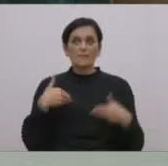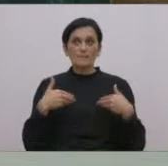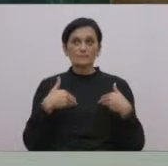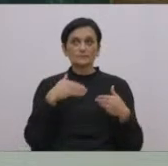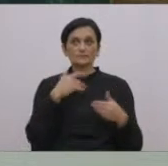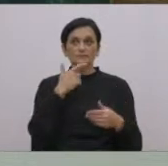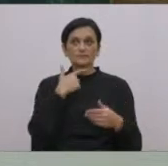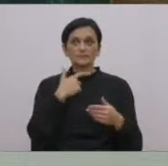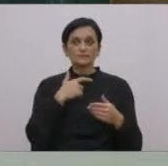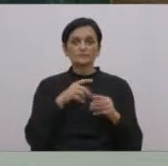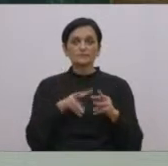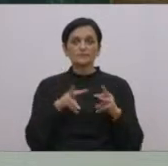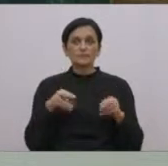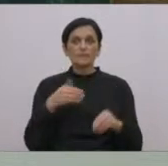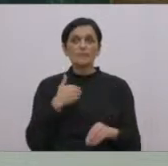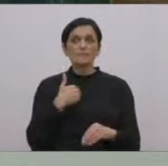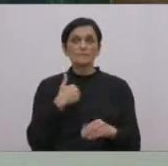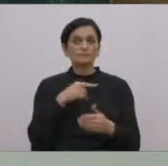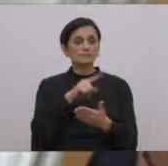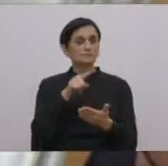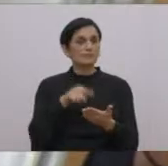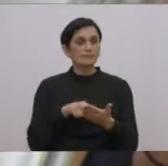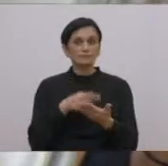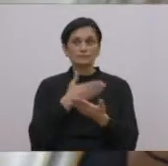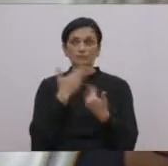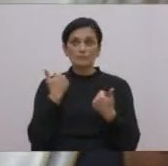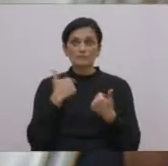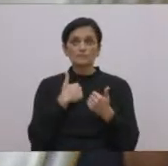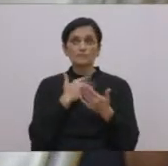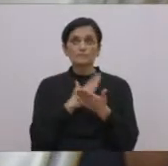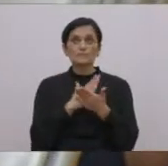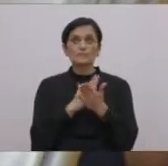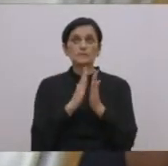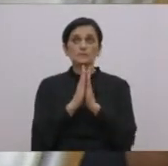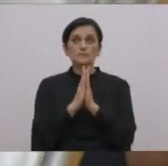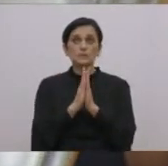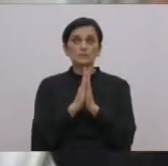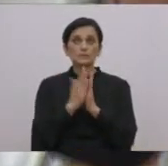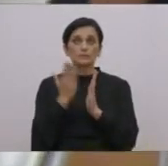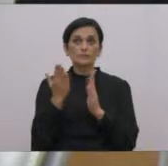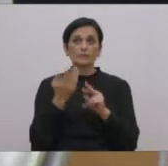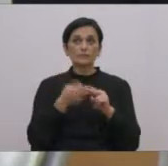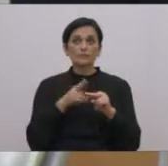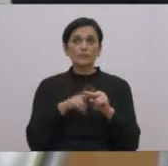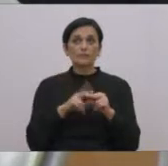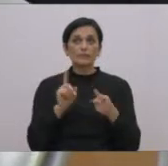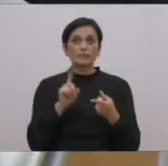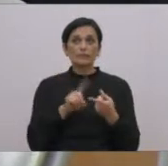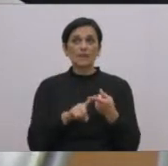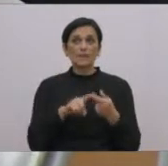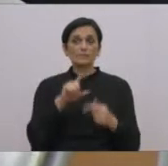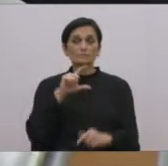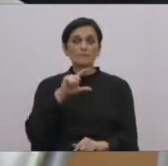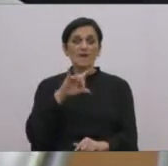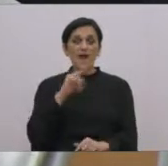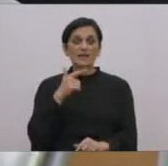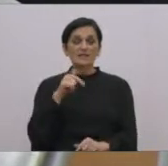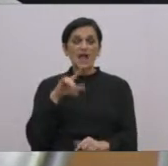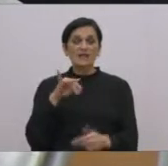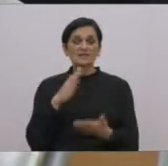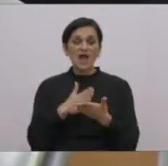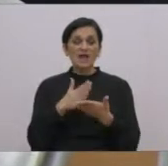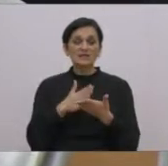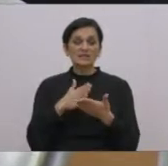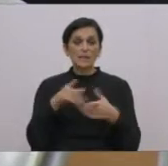Bătrânul ministru, mă gîtuaram ac, mă văd tchona tu întân. Este ceva ergenici arsăvul stadion,